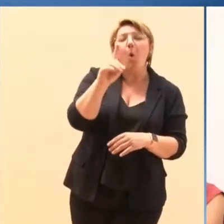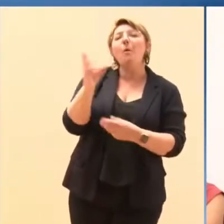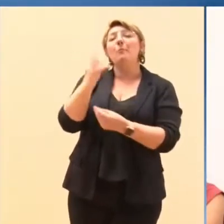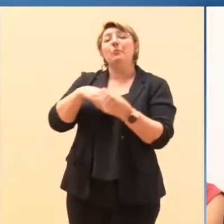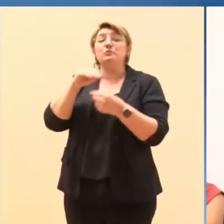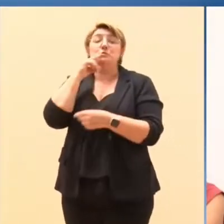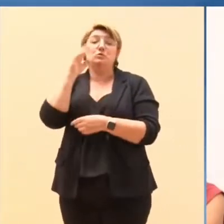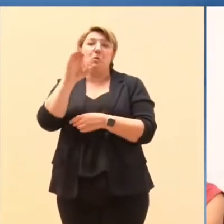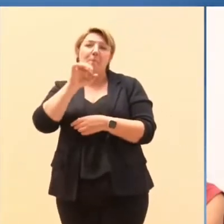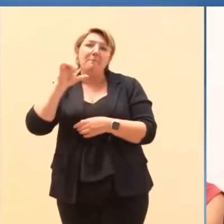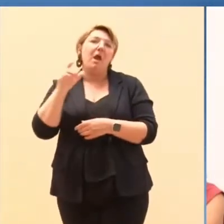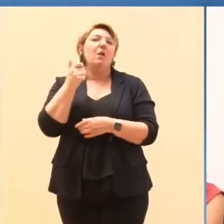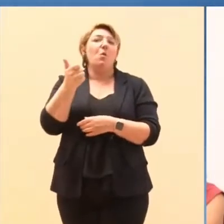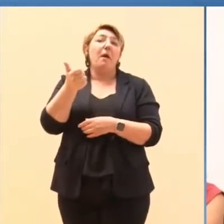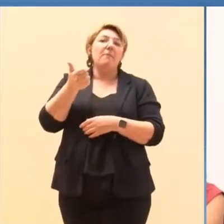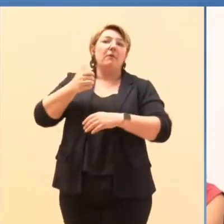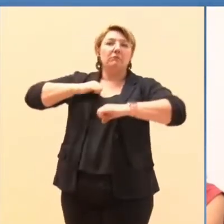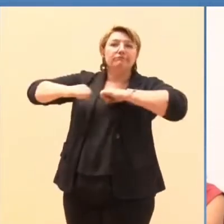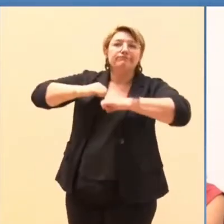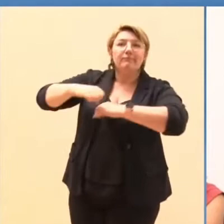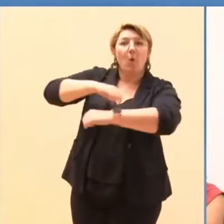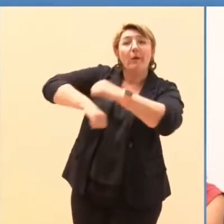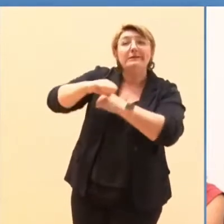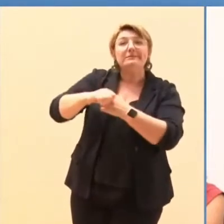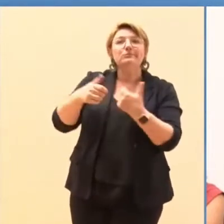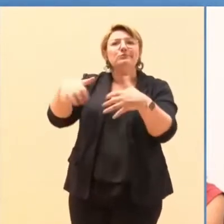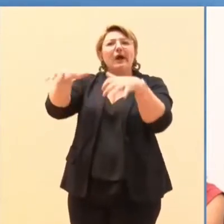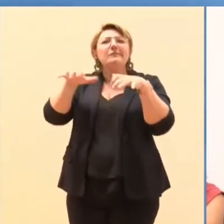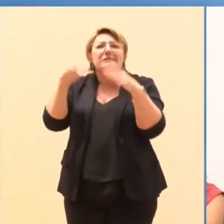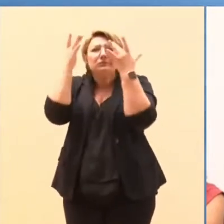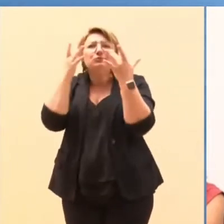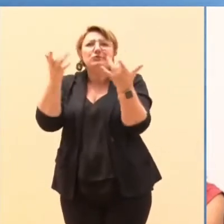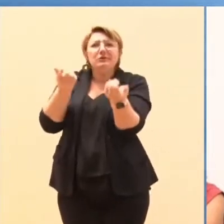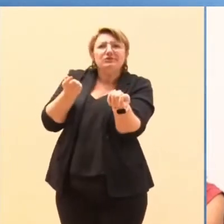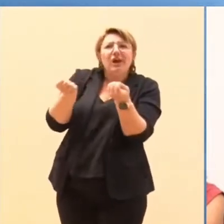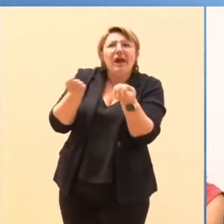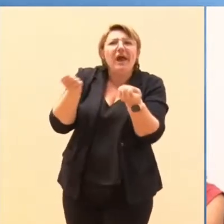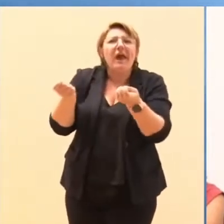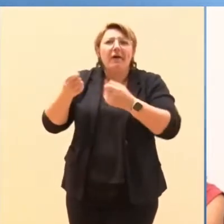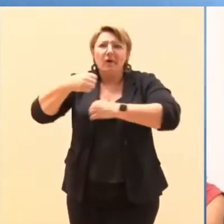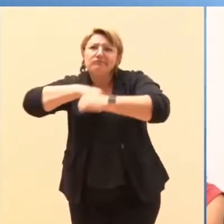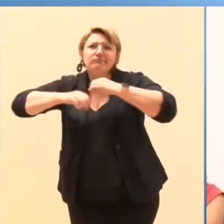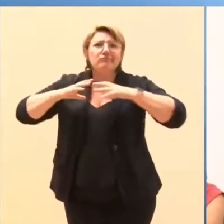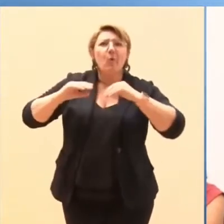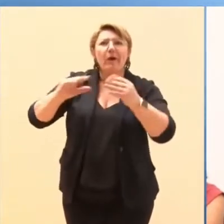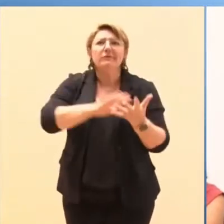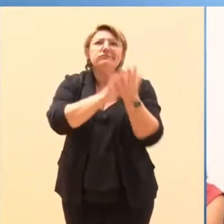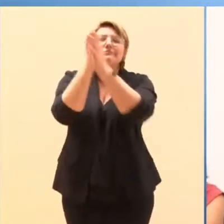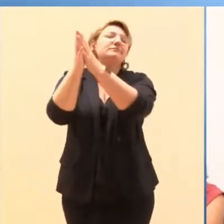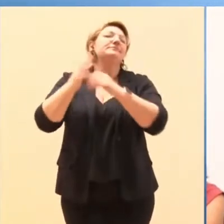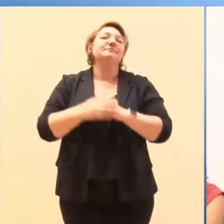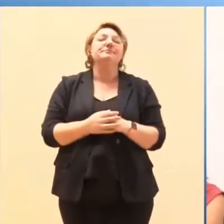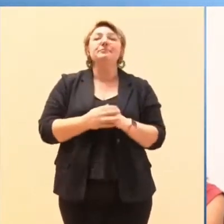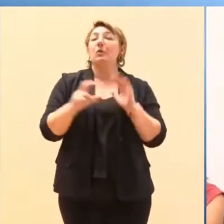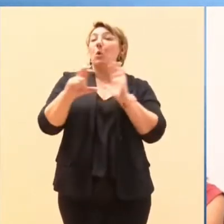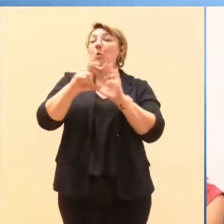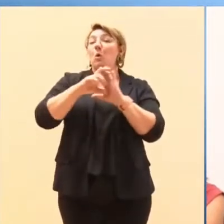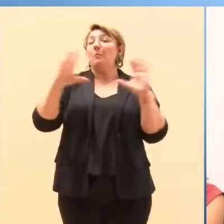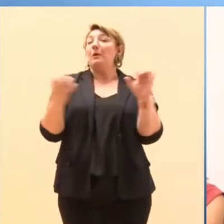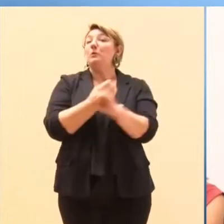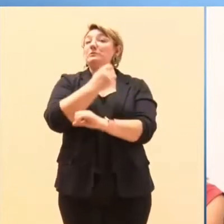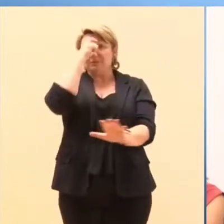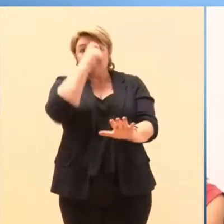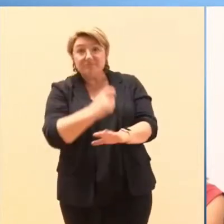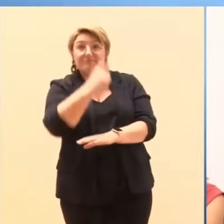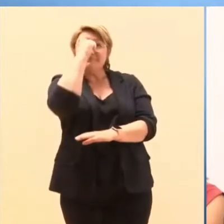cheville ouvrière au plan en dirigeant l'administration culturelle. En évoquant les réussites de Grenoble, je voudrais placer l'issue du